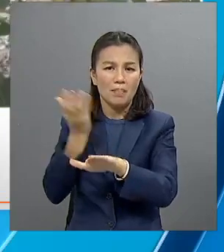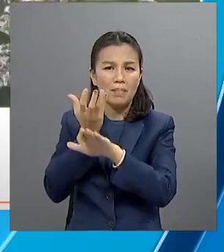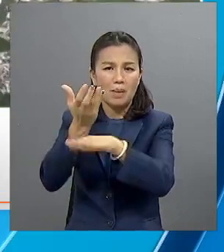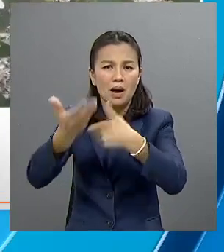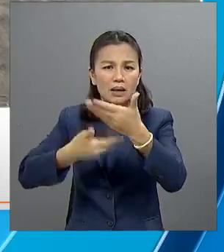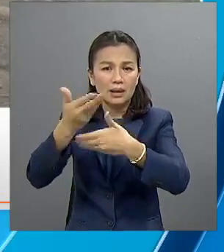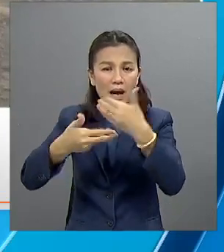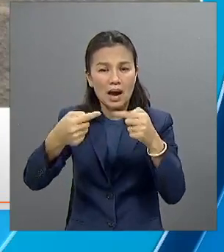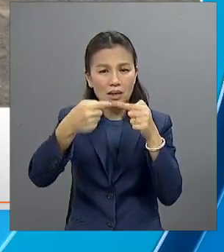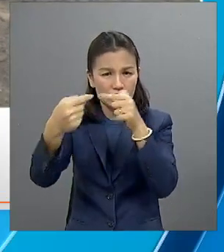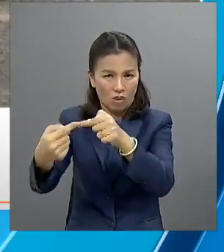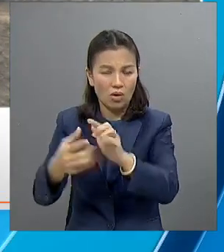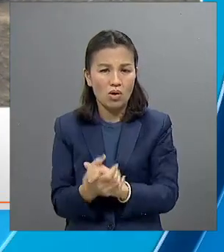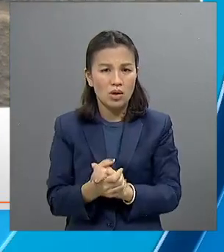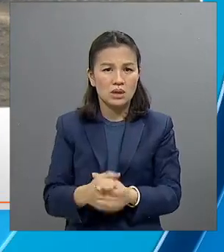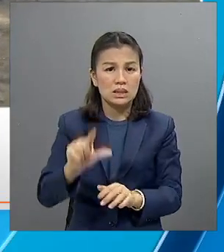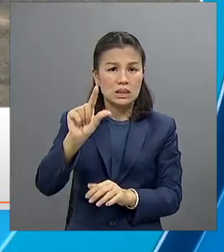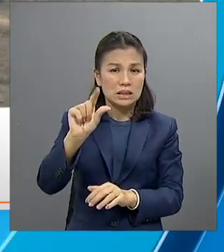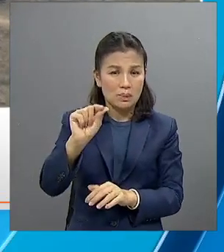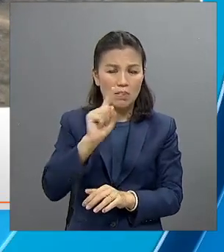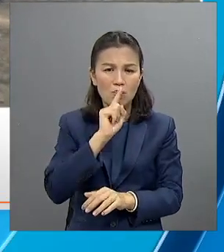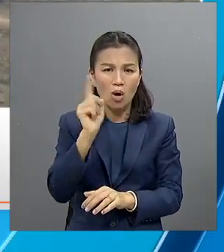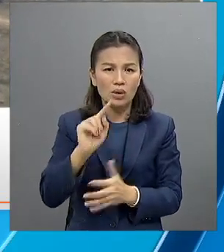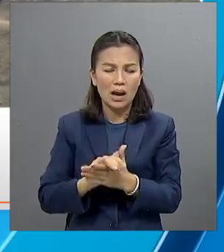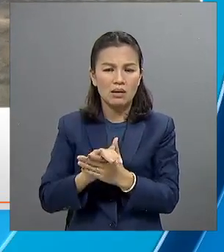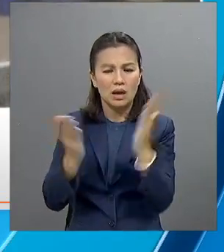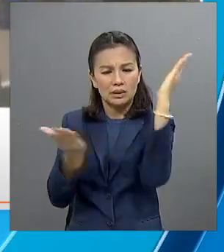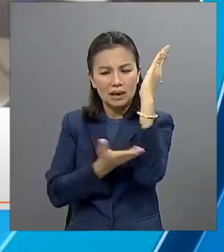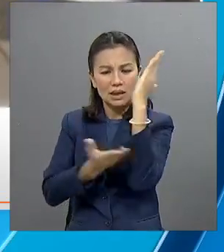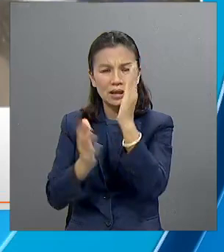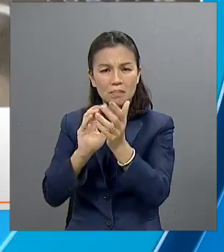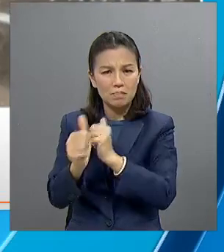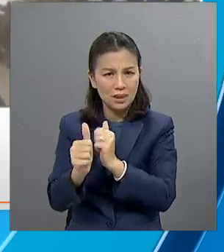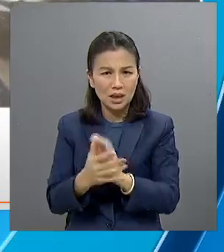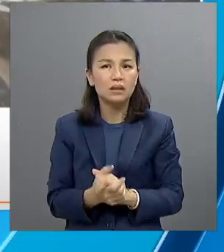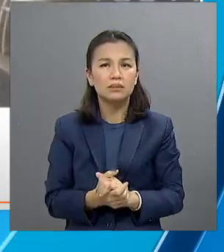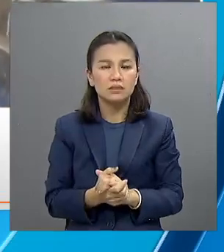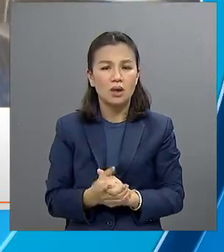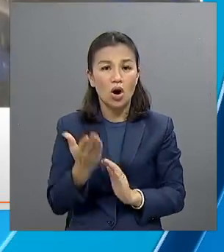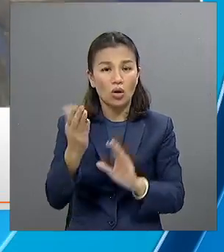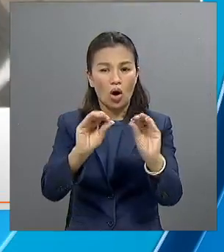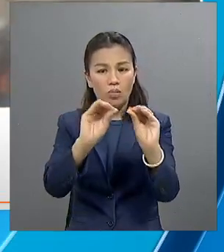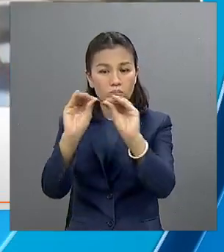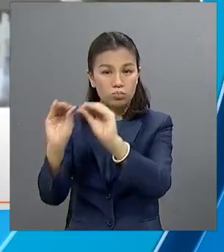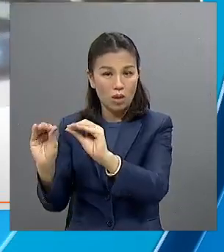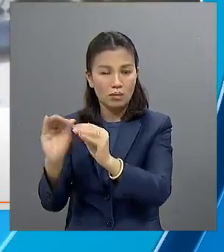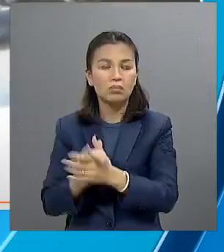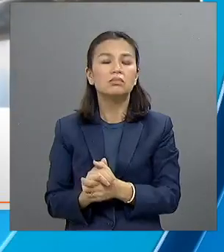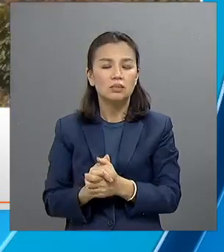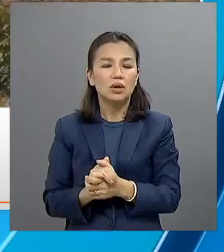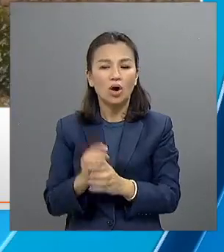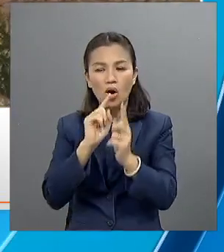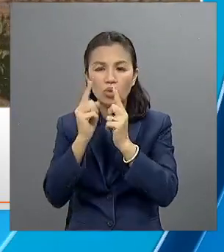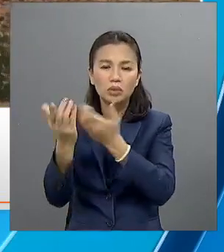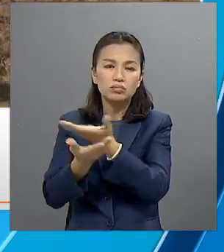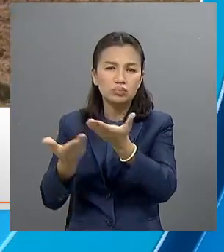าว่า20เนี่ยบางทีเนี่ยเขาตัดกันไม่ทันนะครับเพราะฉะนั้นขอให้ยืดเราก็ต้องไปเนี่ยต้องคุยกับทางโรงงานก็ต้องบอกโรง